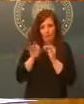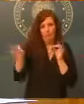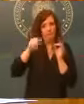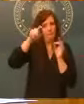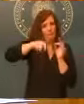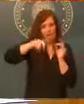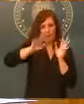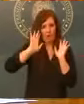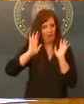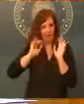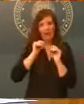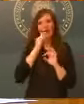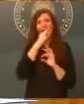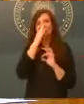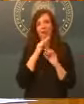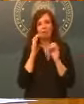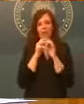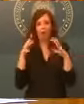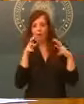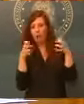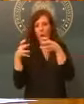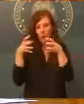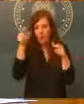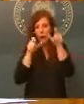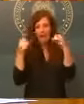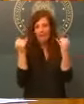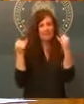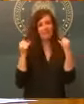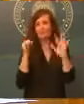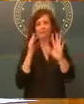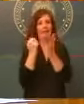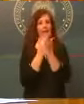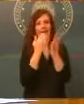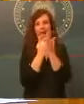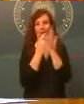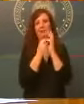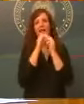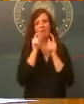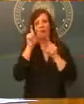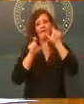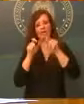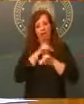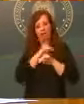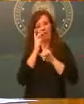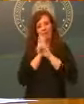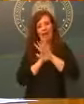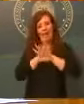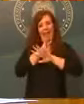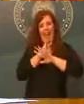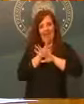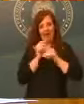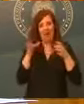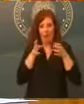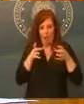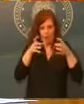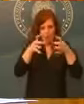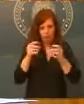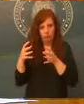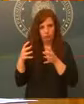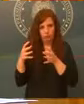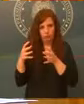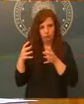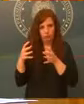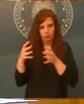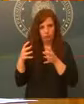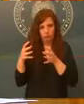gli assembramenti e dovremo fare degli ingressi scaglionati. Faremo formazione del personale